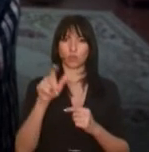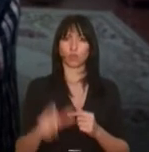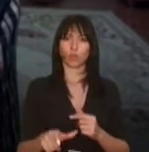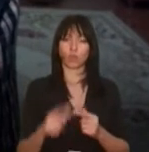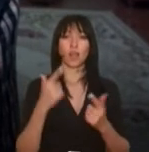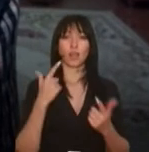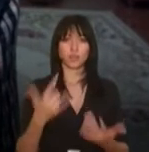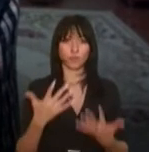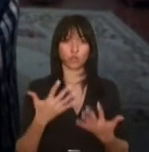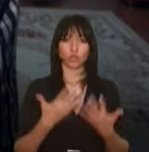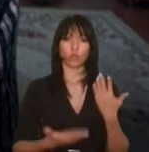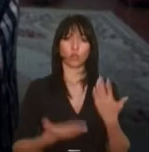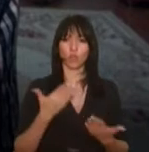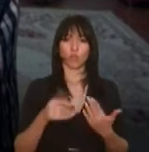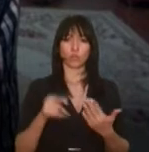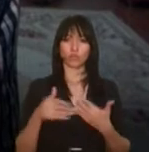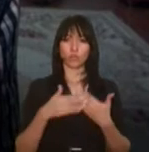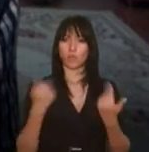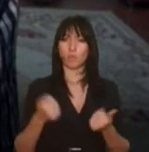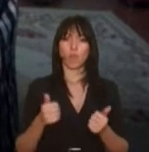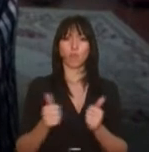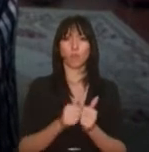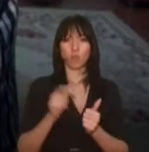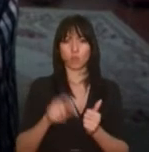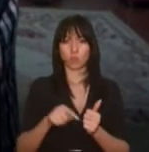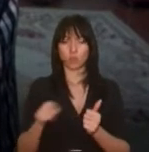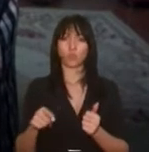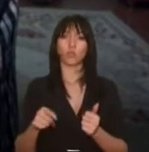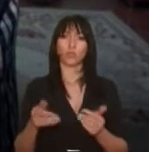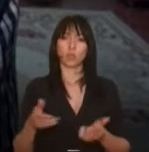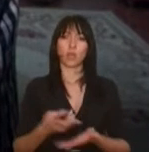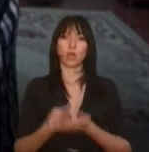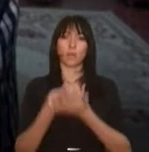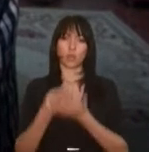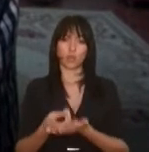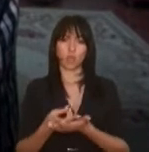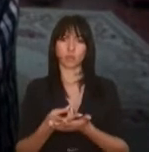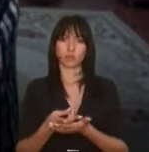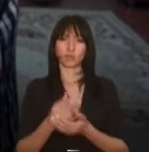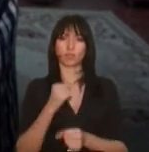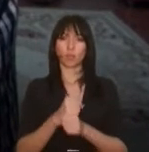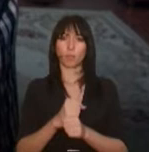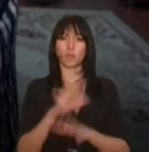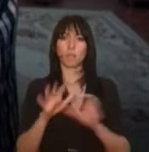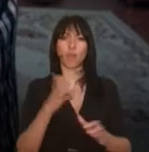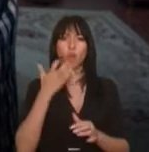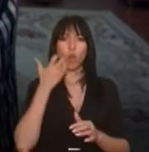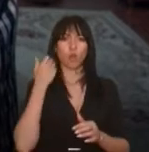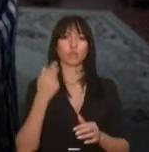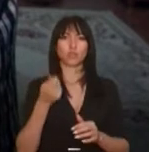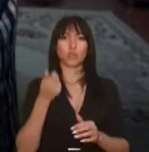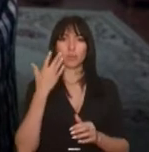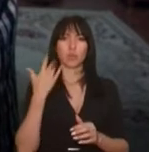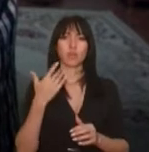звичайно, якщо нікого нема поряд, то треба теж уложити, зробити масаж хоча б хвилину, а тоді